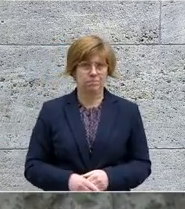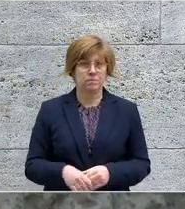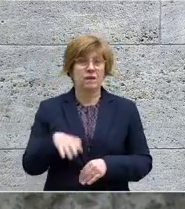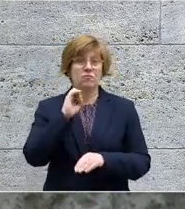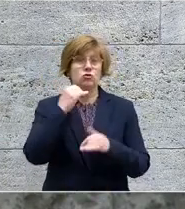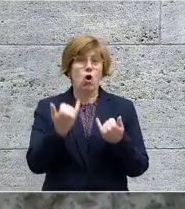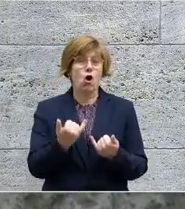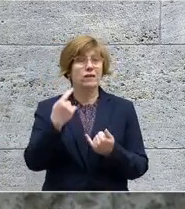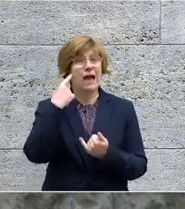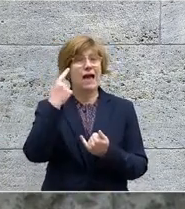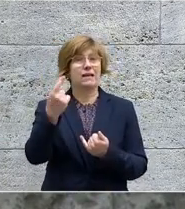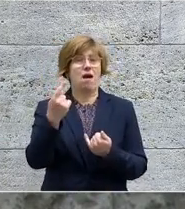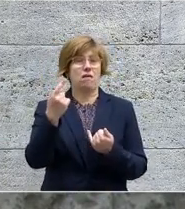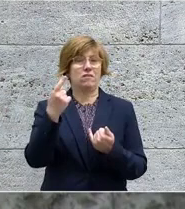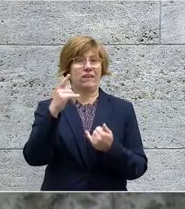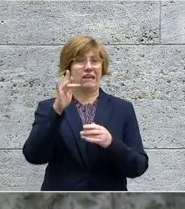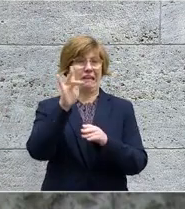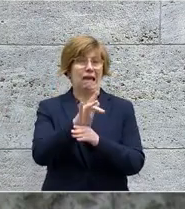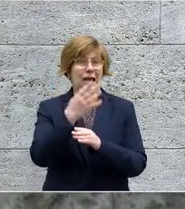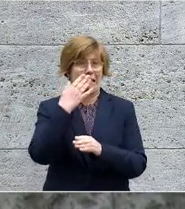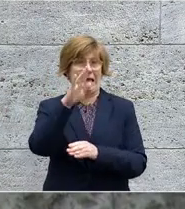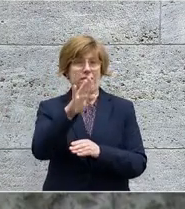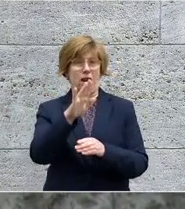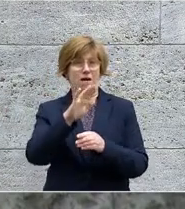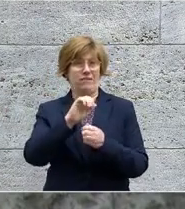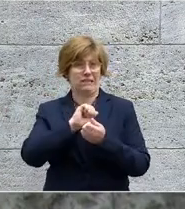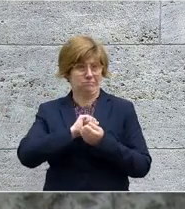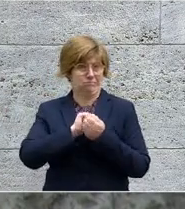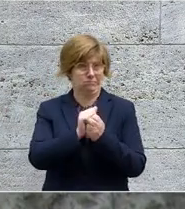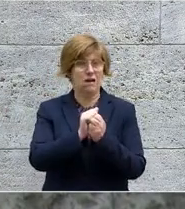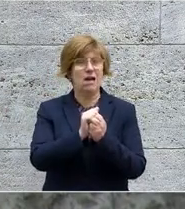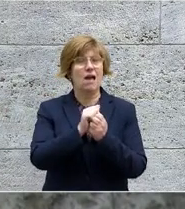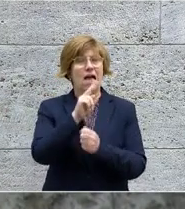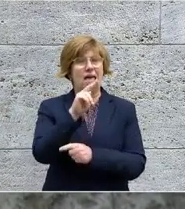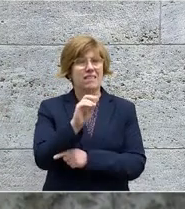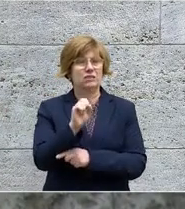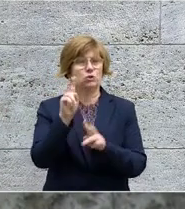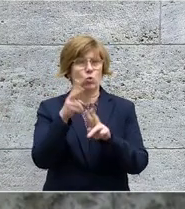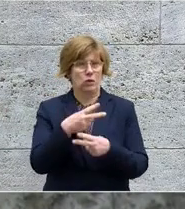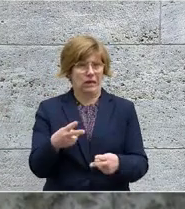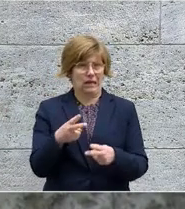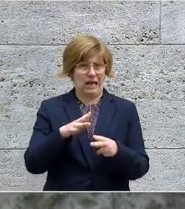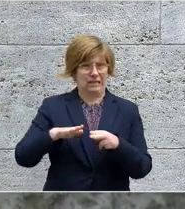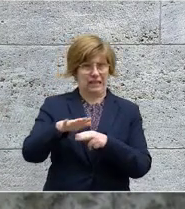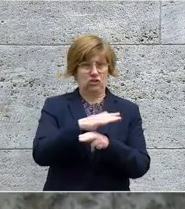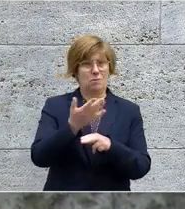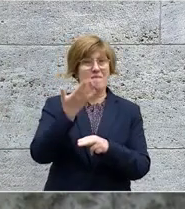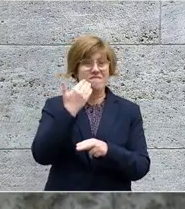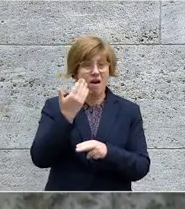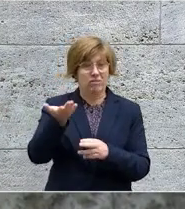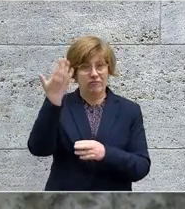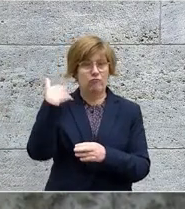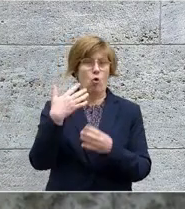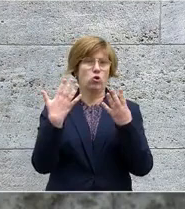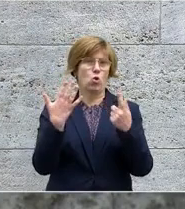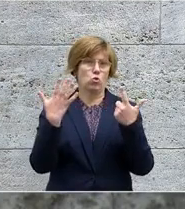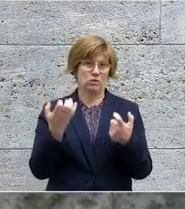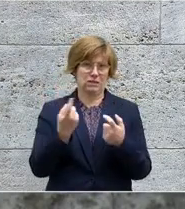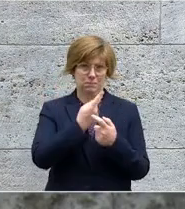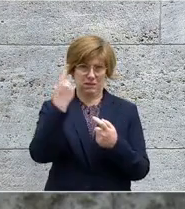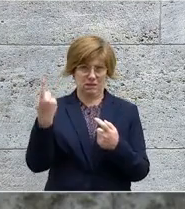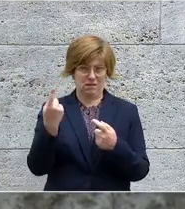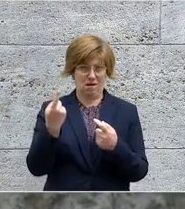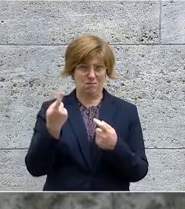den Umsturzversuch gegen Hitler und das NS-Unrechtsregime von 79 Jahren.